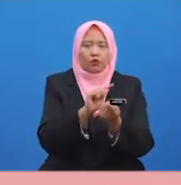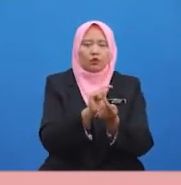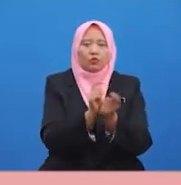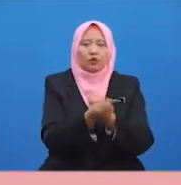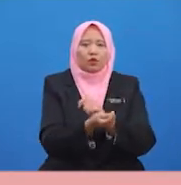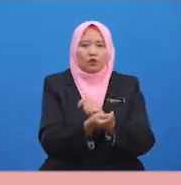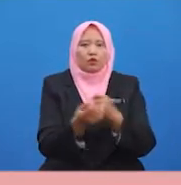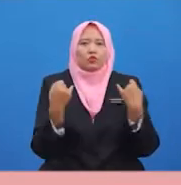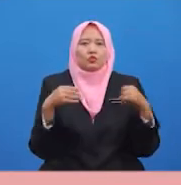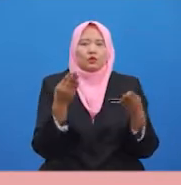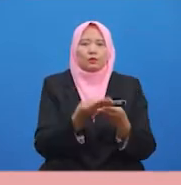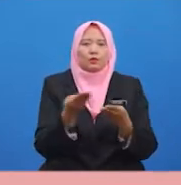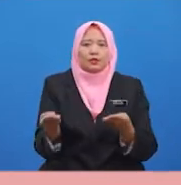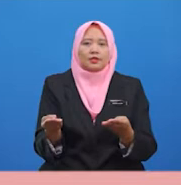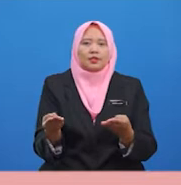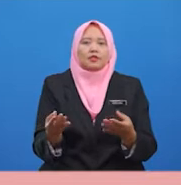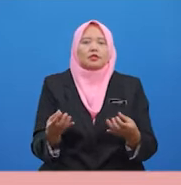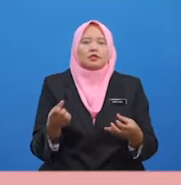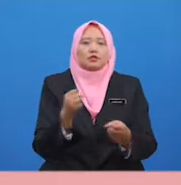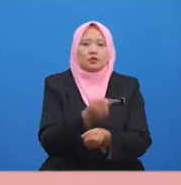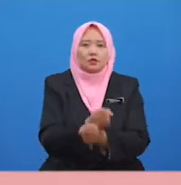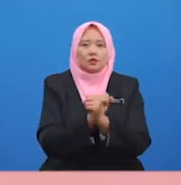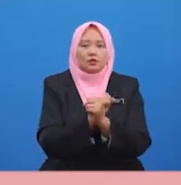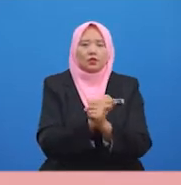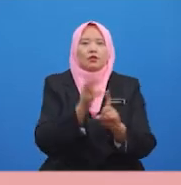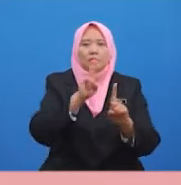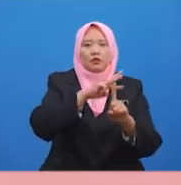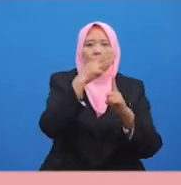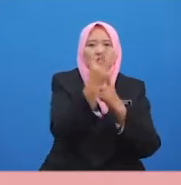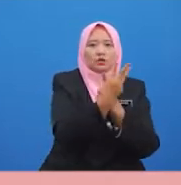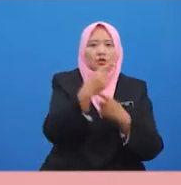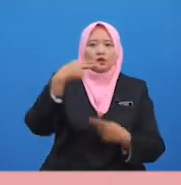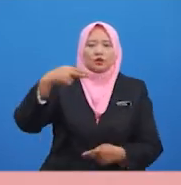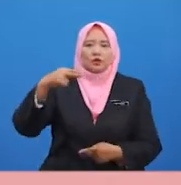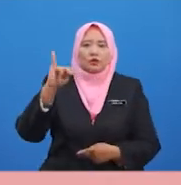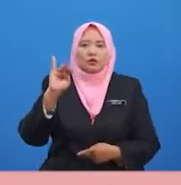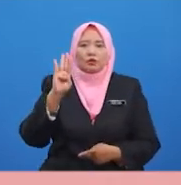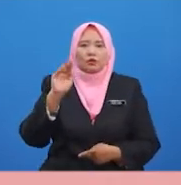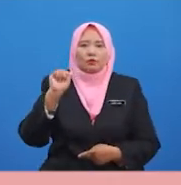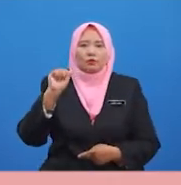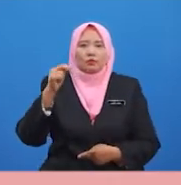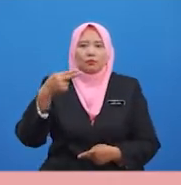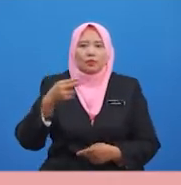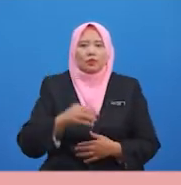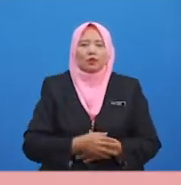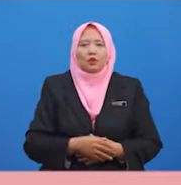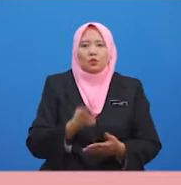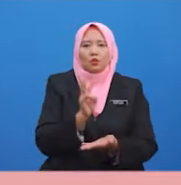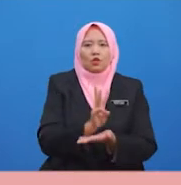Kedua, kebajikan, iaitu hibah, wakaf, qardu dan